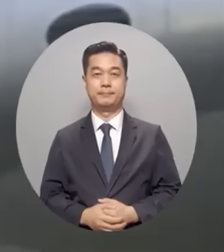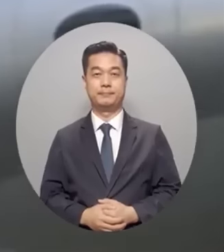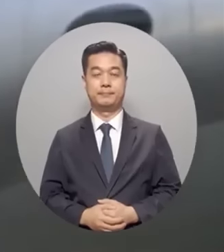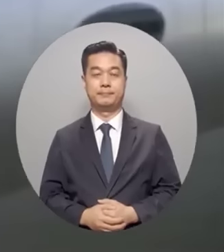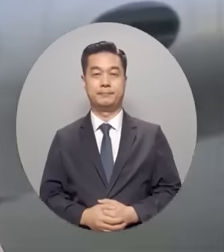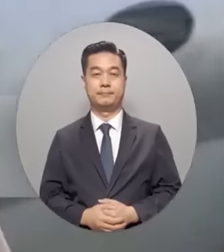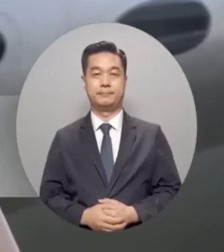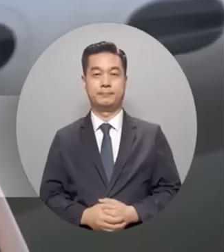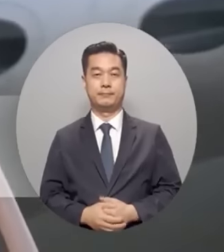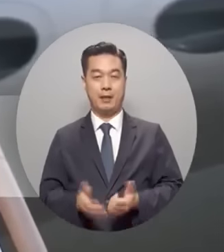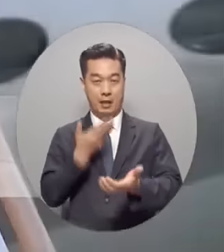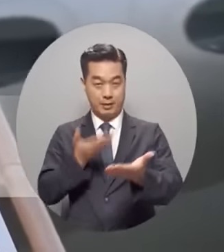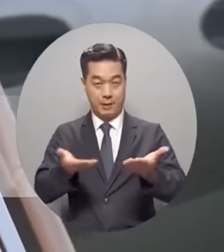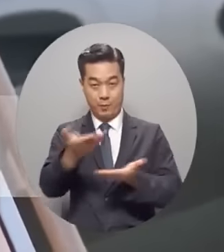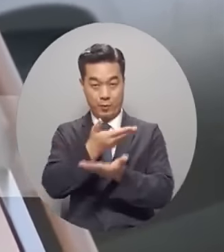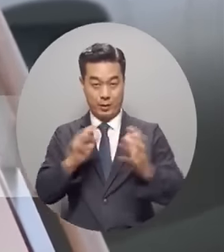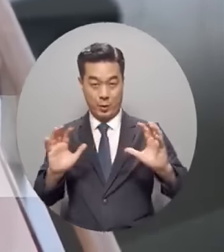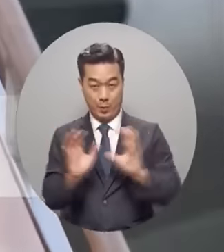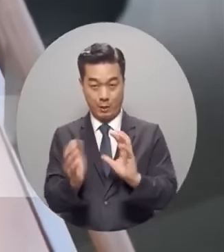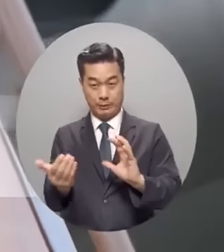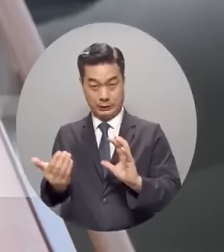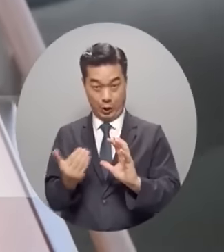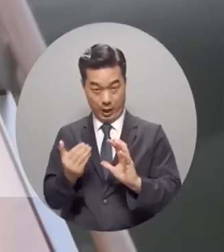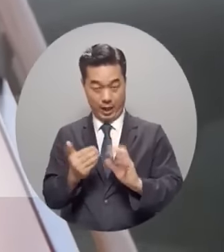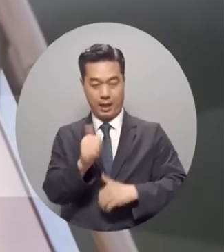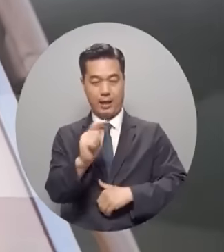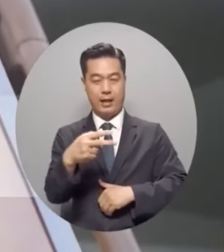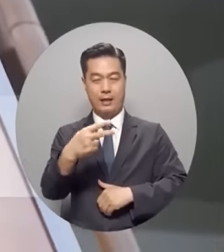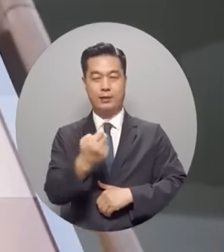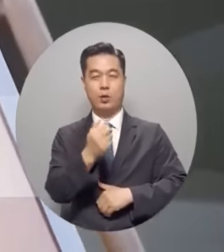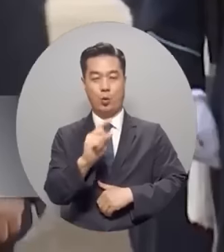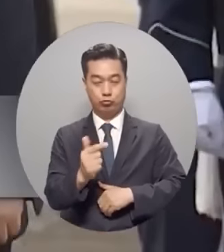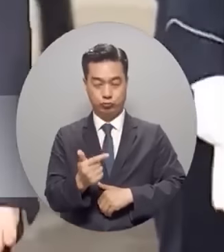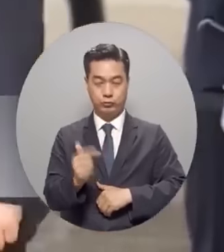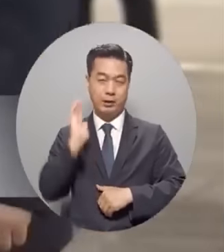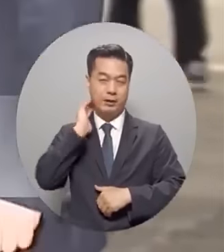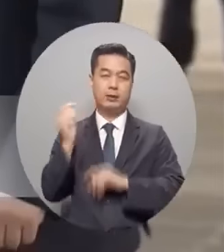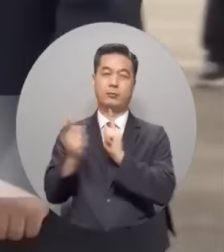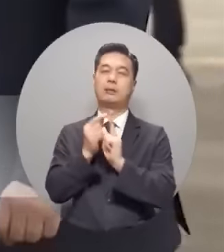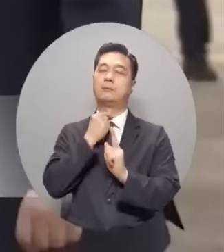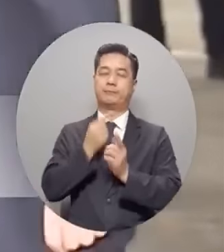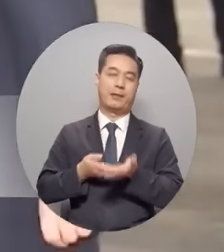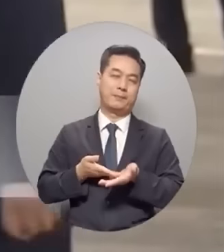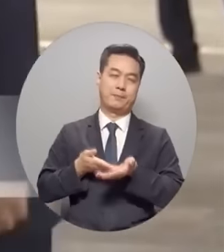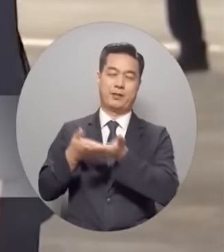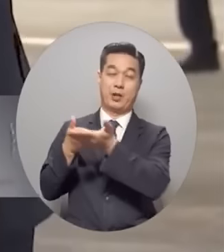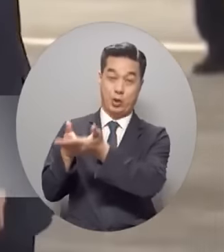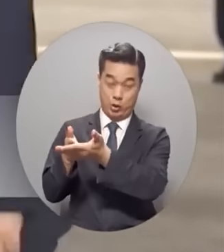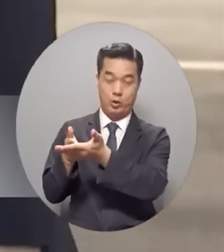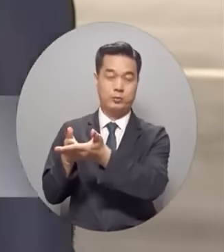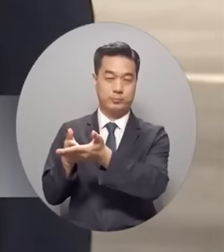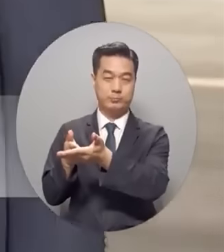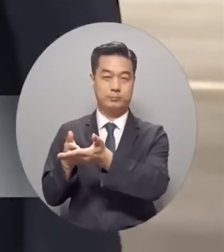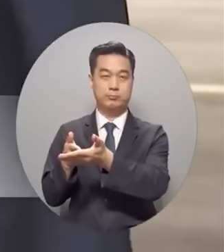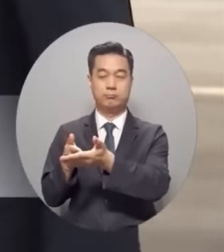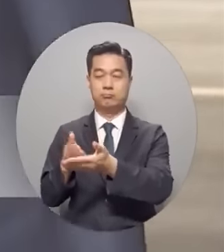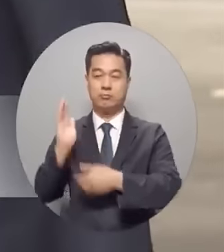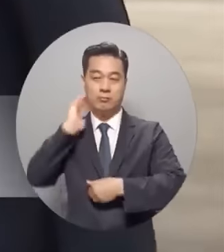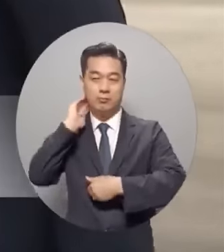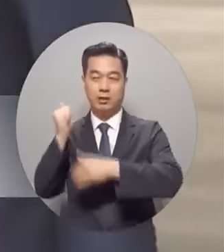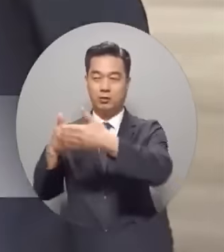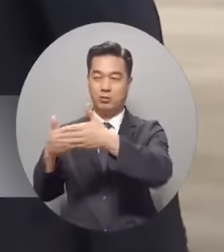만찬 회동에 앞서 윤석열 대통령과 독대하게 해달라. 한동훈 국민의힘 대표의 이 같은 요청을